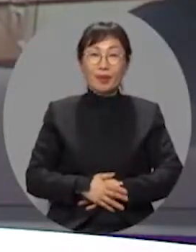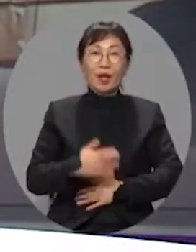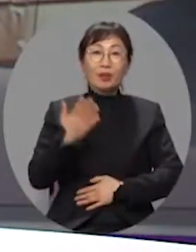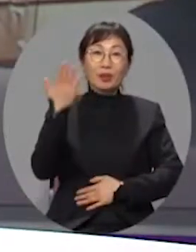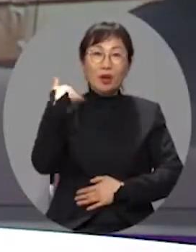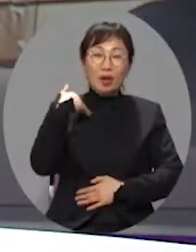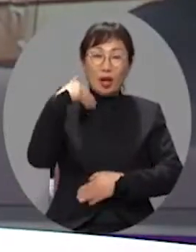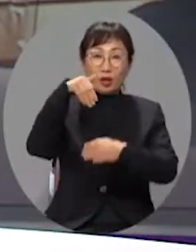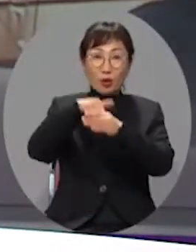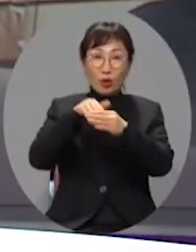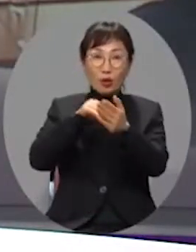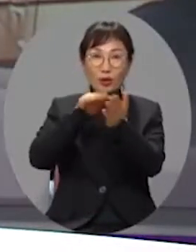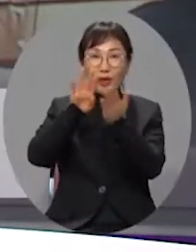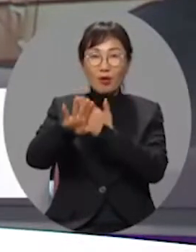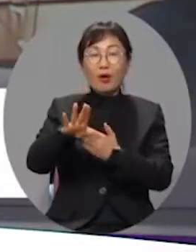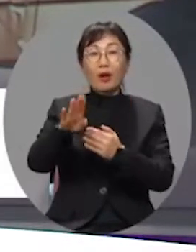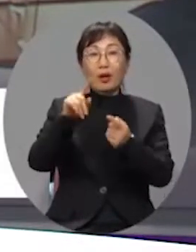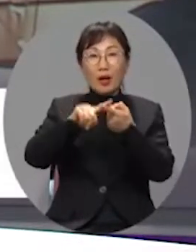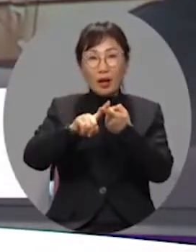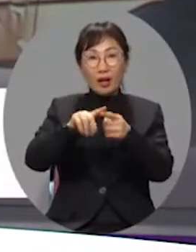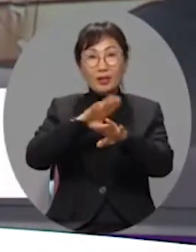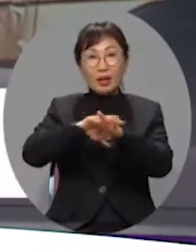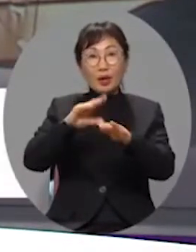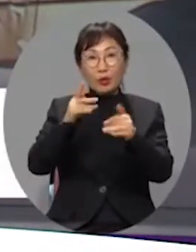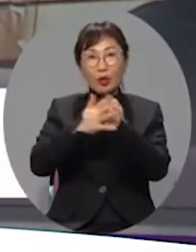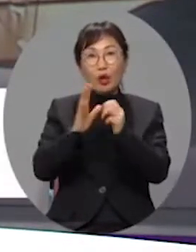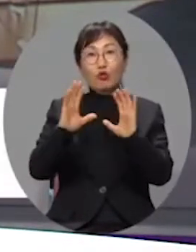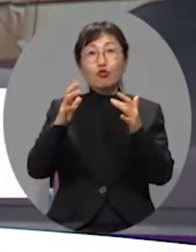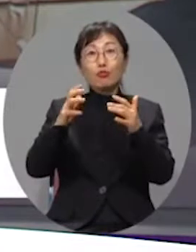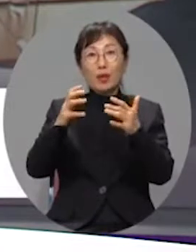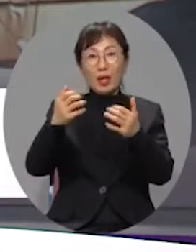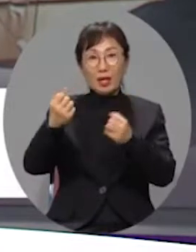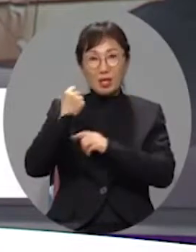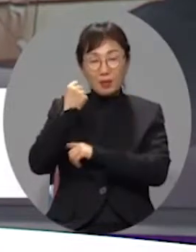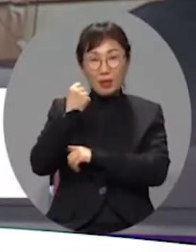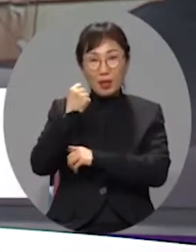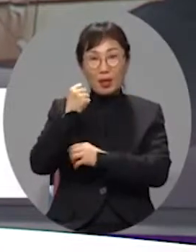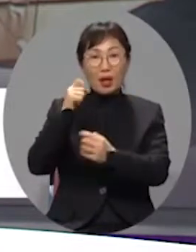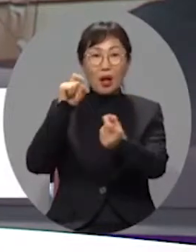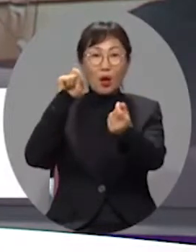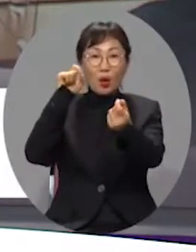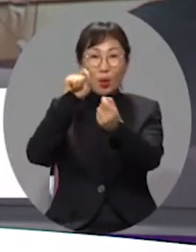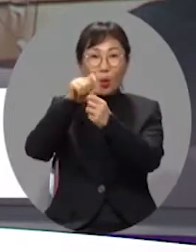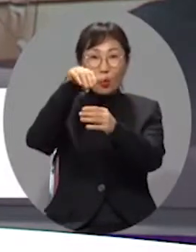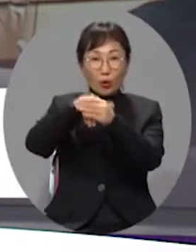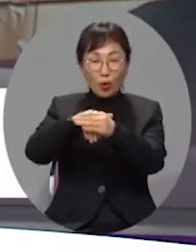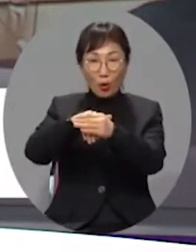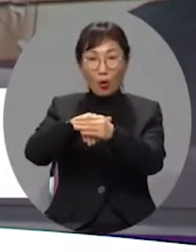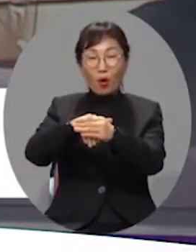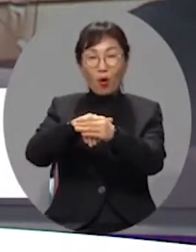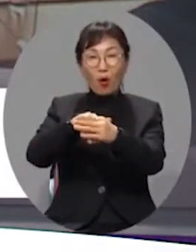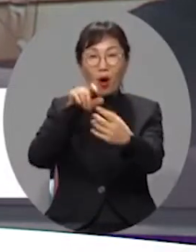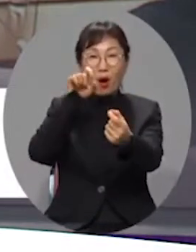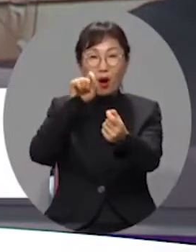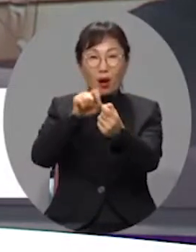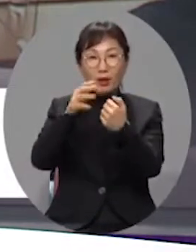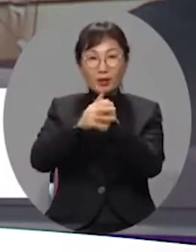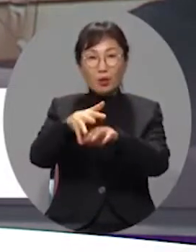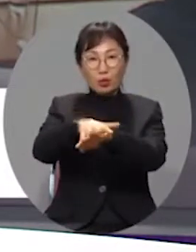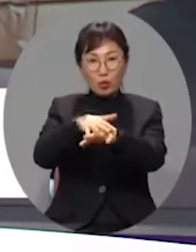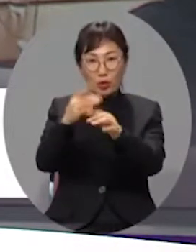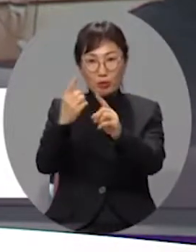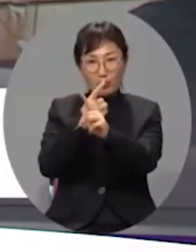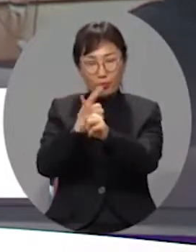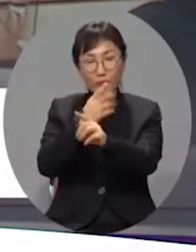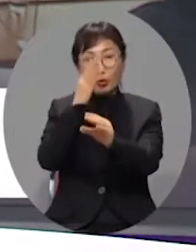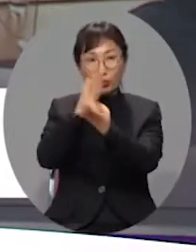지난 총선 이후 사실상 와해됐던 국민의힘이 대선을 1년여 앞두고 조직 정비에 나섰습니다.